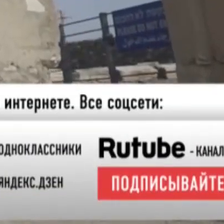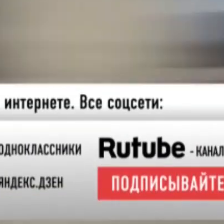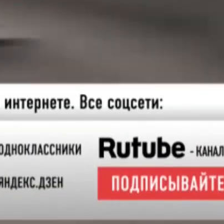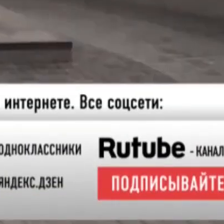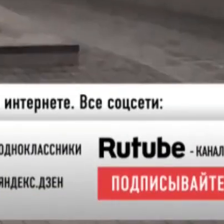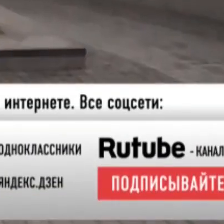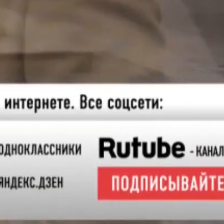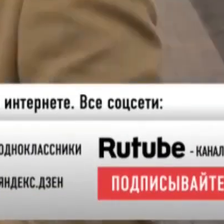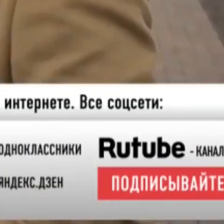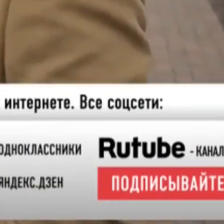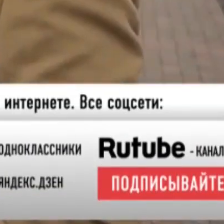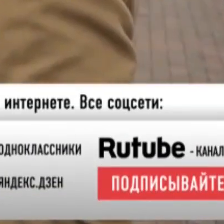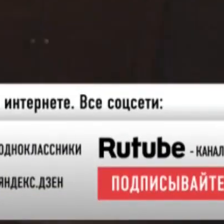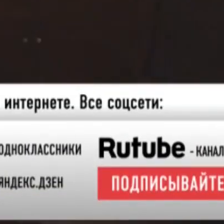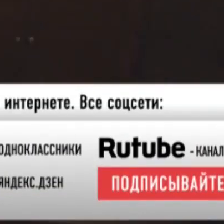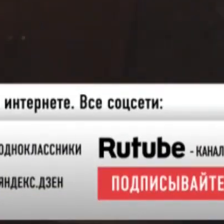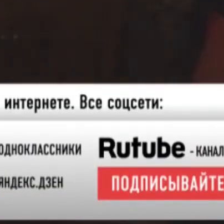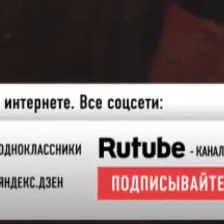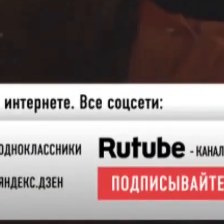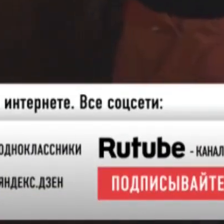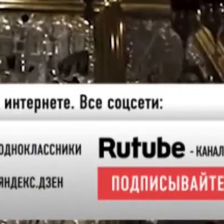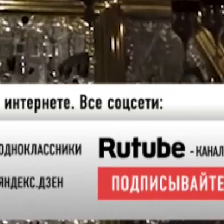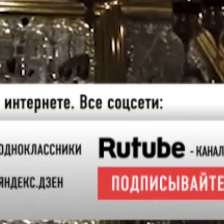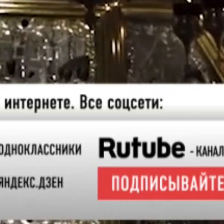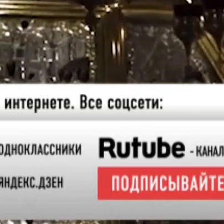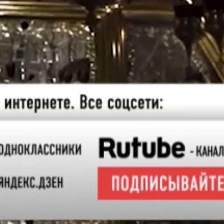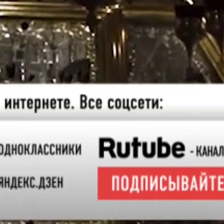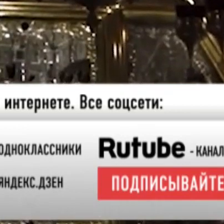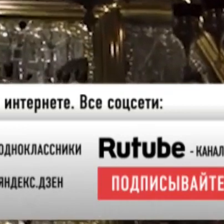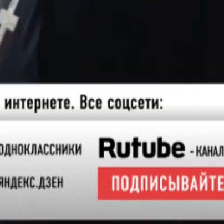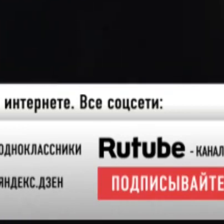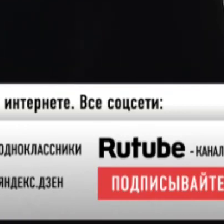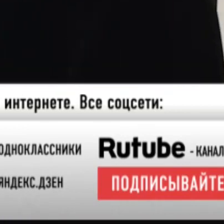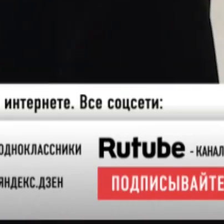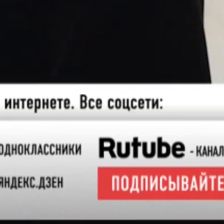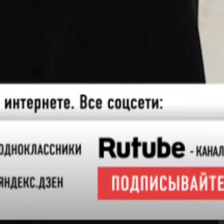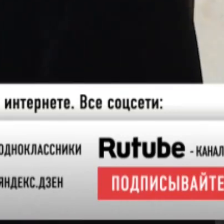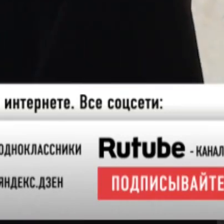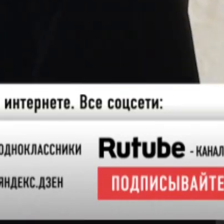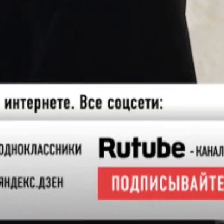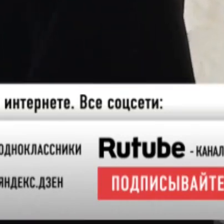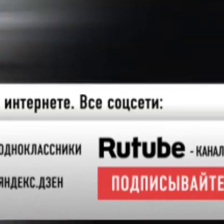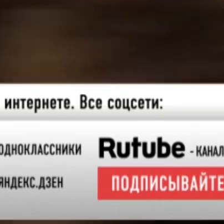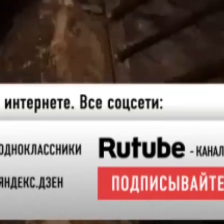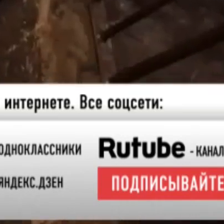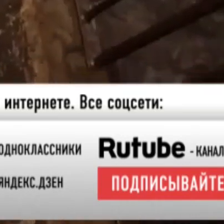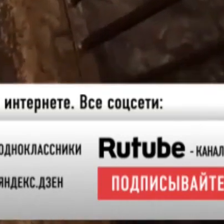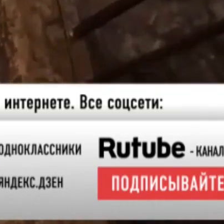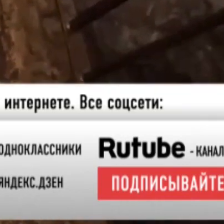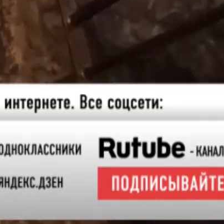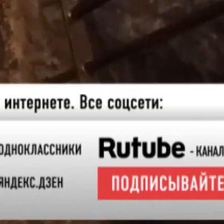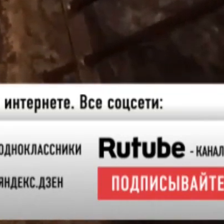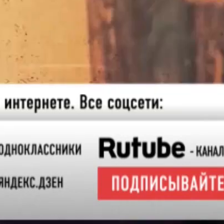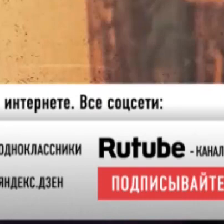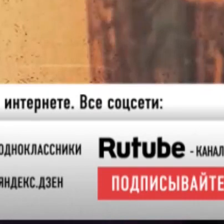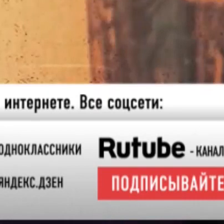ступеней. В ней все о грехе и о борьбе с ним. Помни, час смертный, и вовек не согрешишь. О